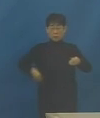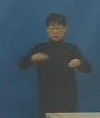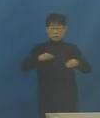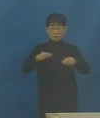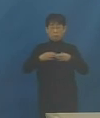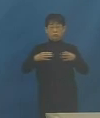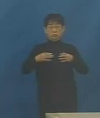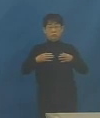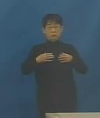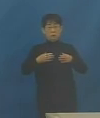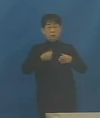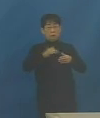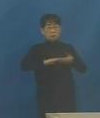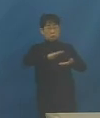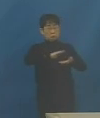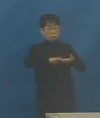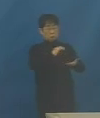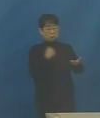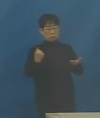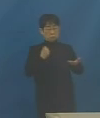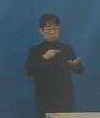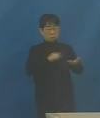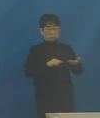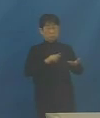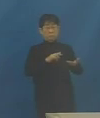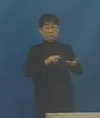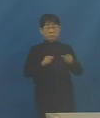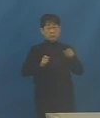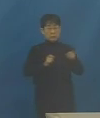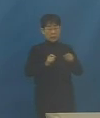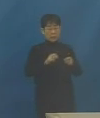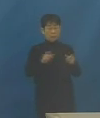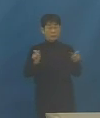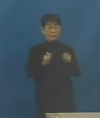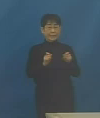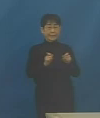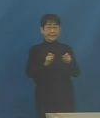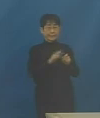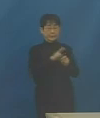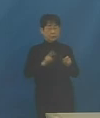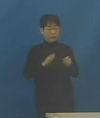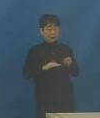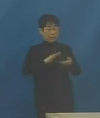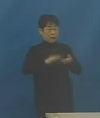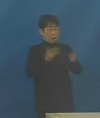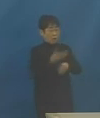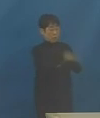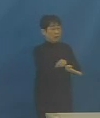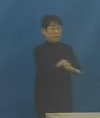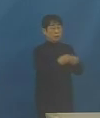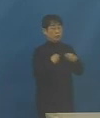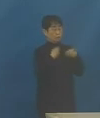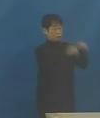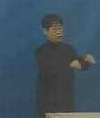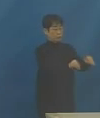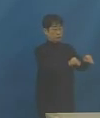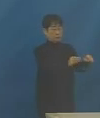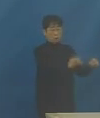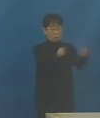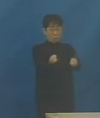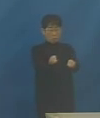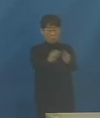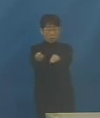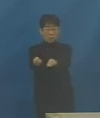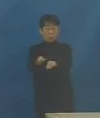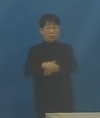次の人に使えるしされる力ができるまでの期間が短いわけですでこのこれがこれに基づいて全国で